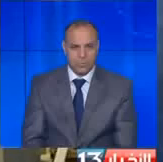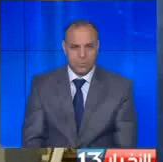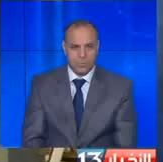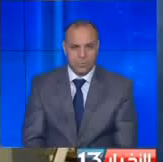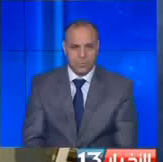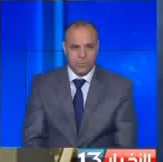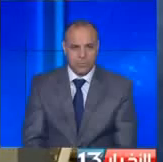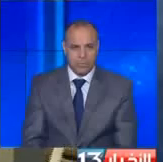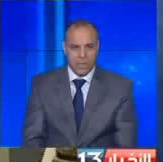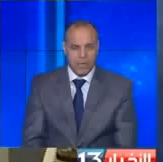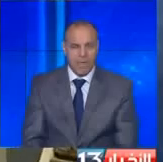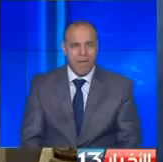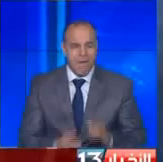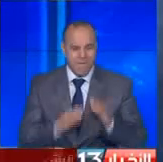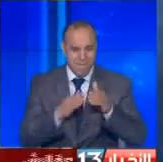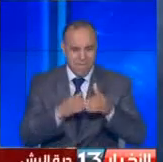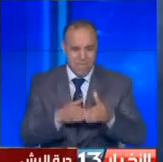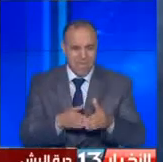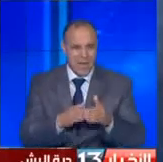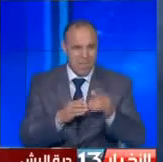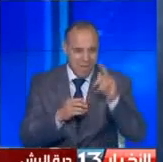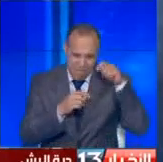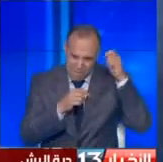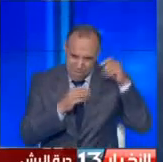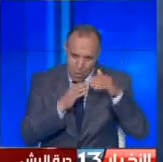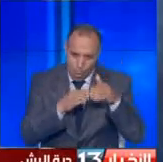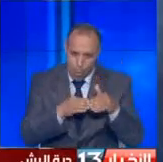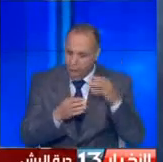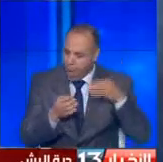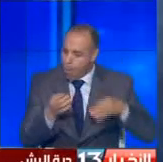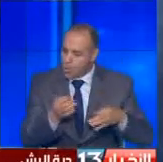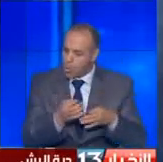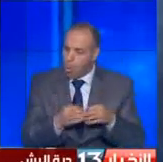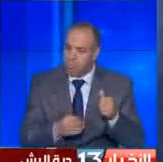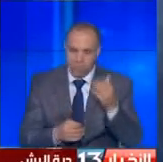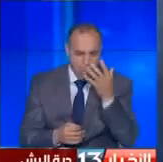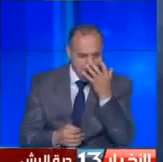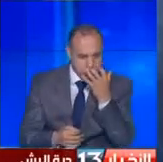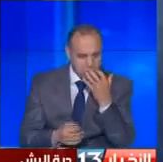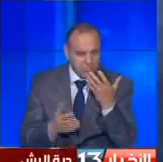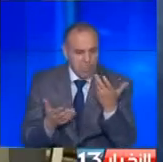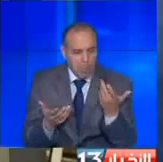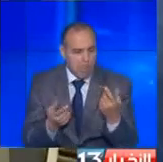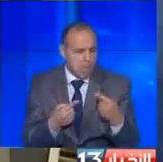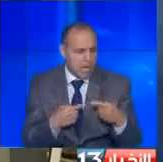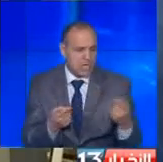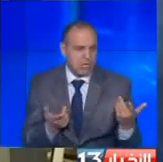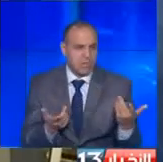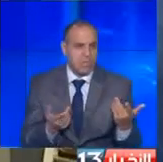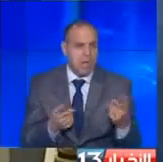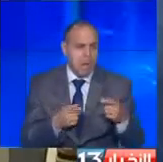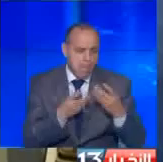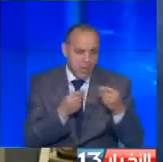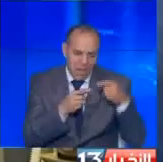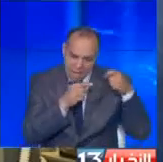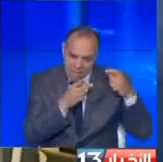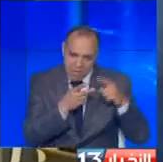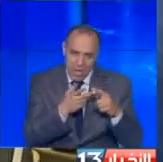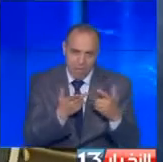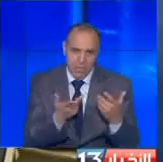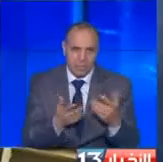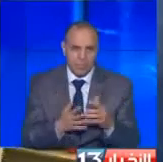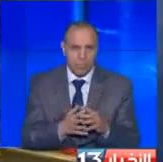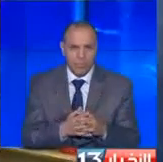ثم تيتانيك اكيد باش تلقى فيه رومانسيه وتلقى فيه الحزن، ثم بيغات دي كارايب سي فور